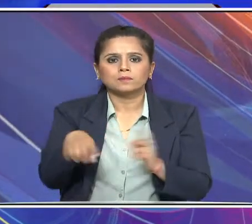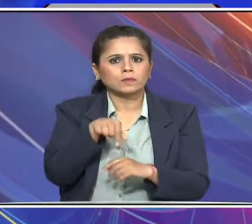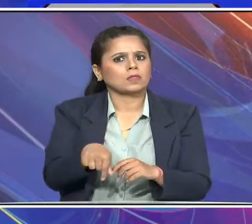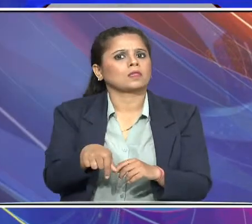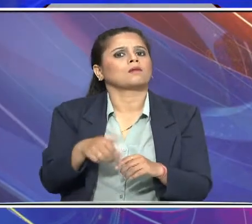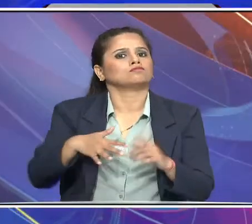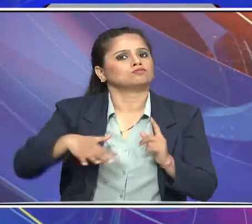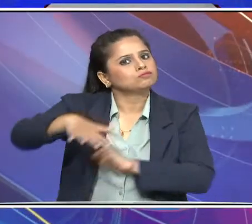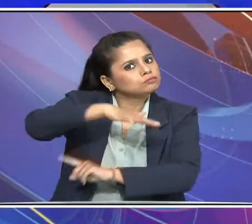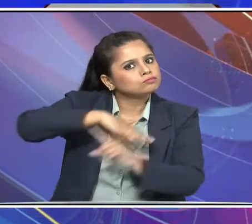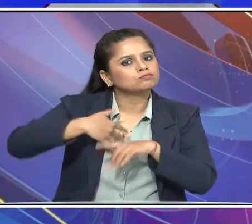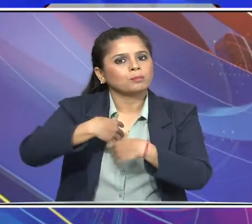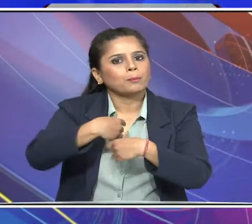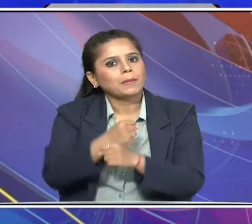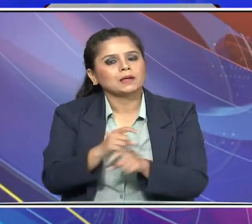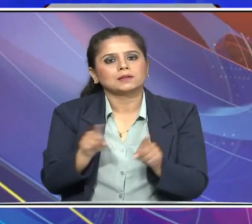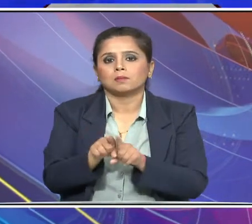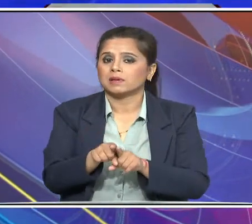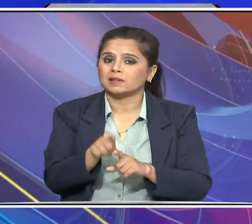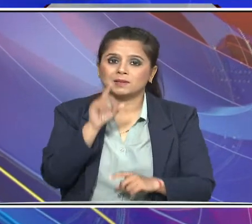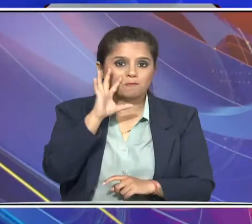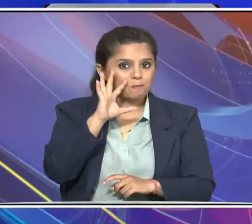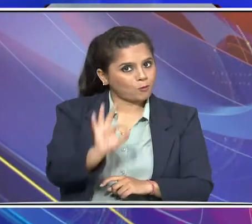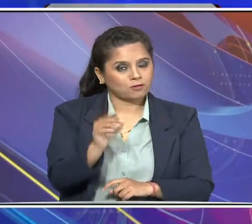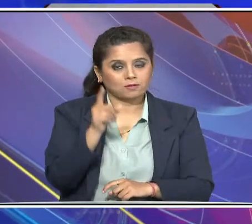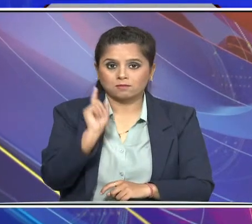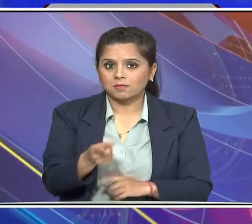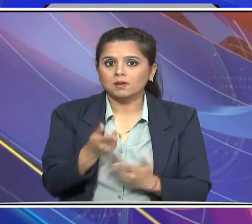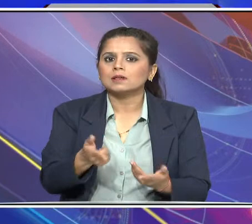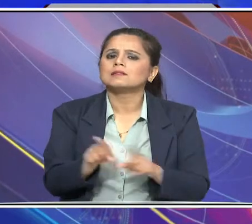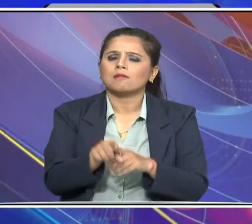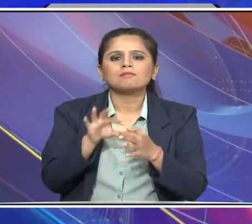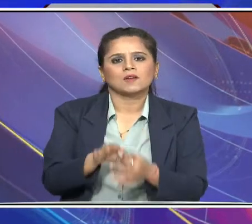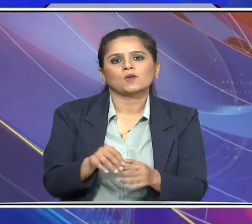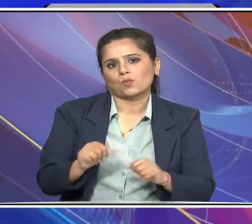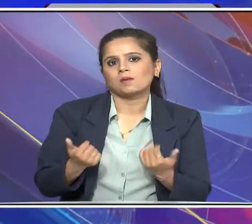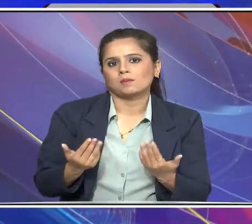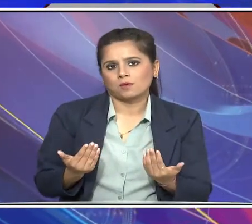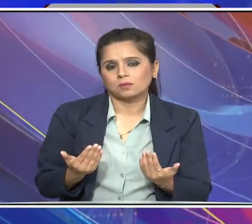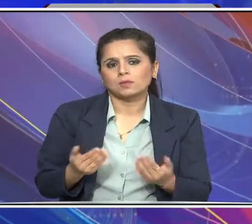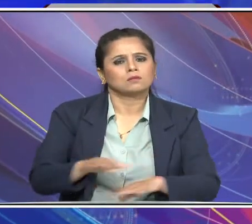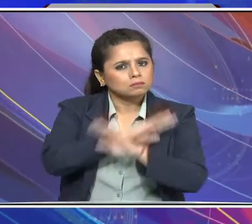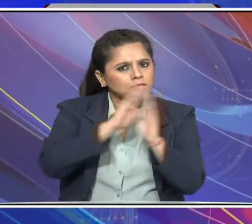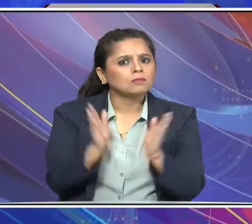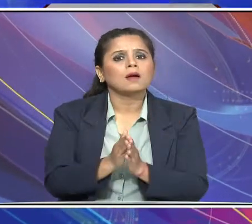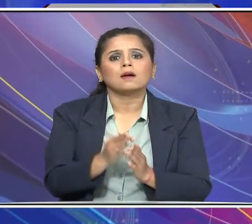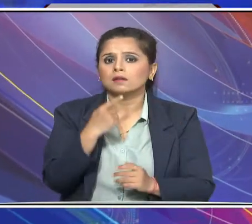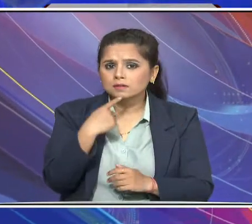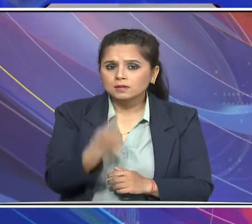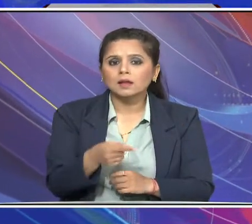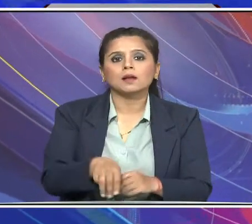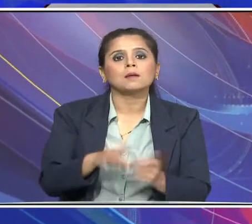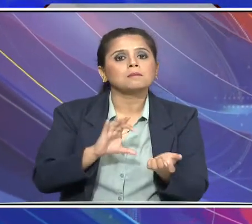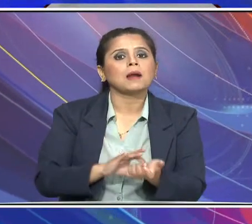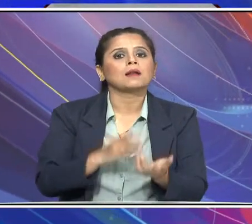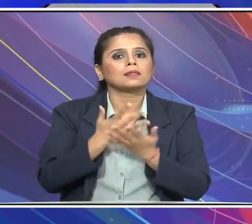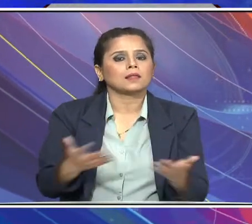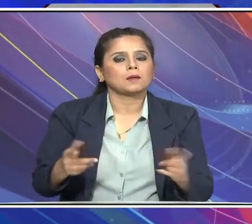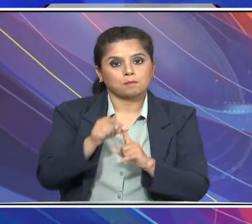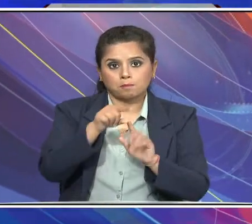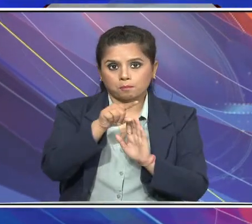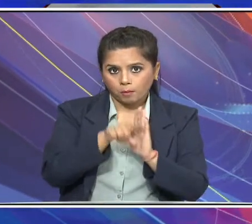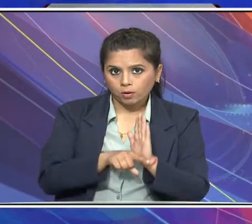वातावरण तैयार करना बहुत आवश्यक होता है वो भी उससे होगा कल मिलकर मेडिकल डिवाइस पॉलिसी